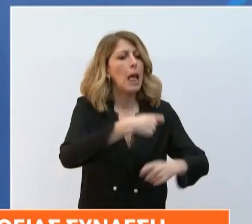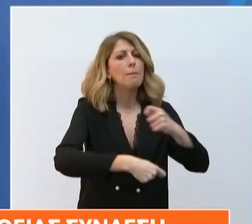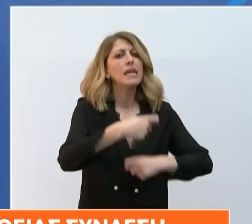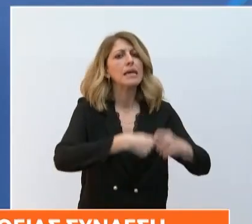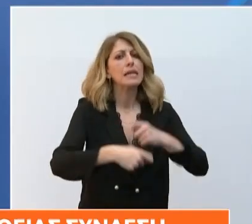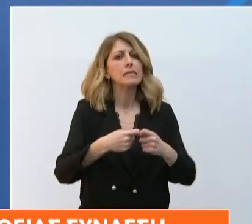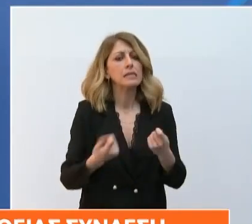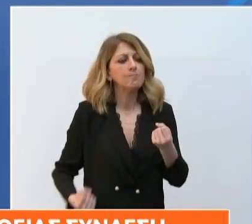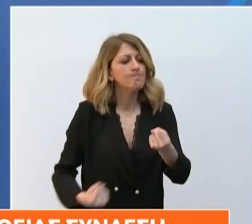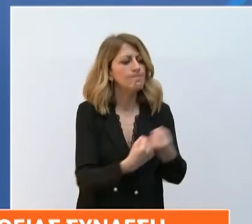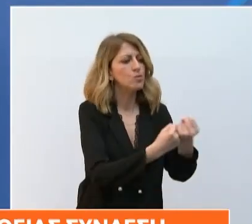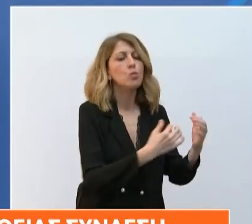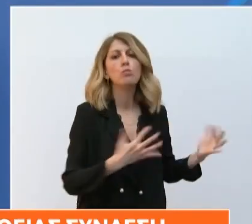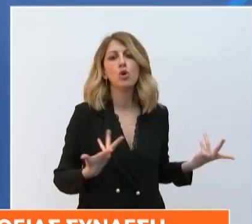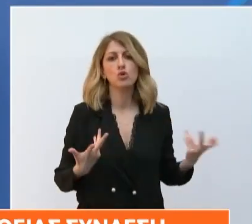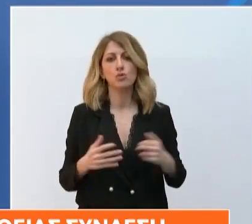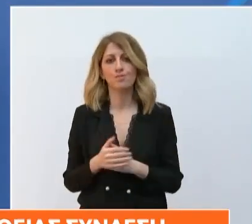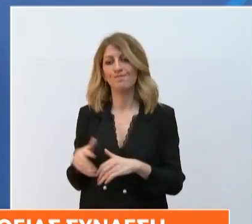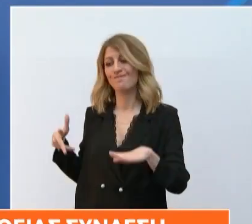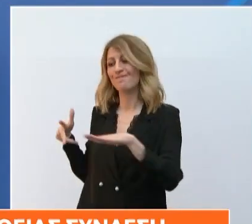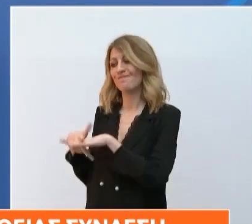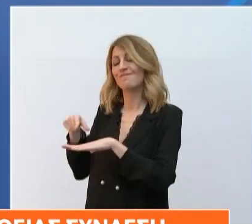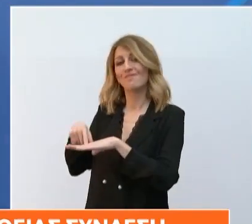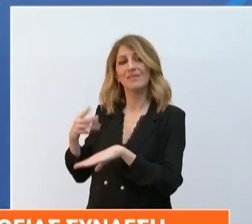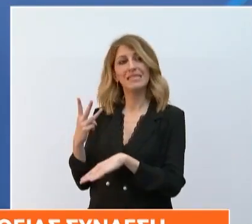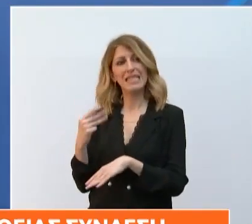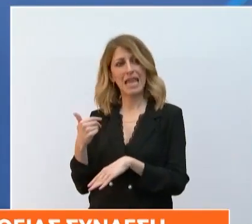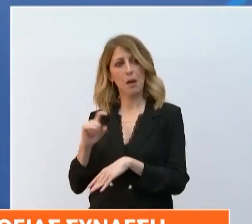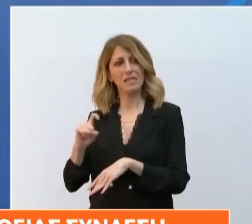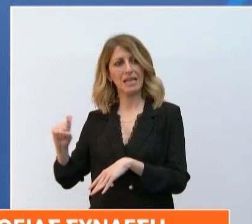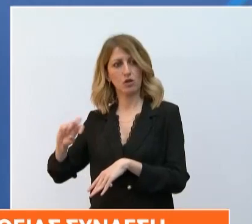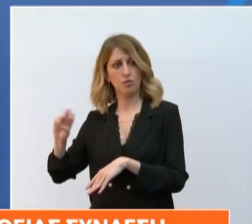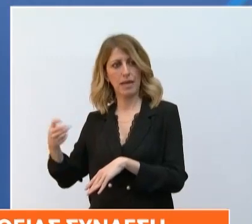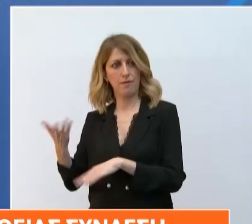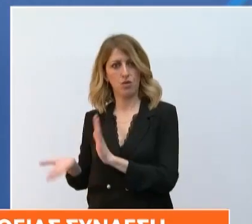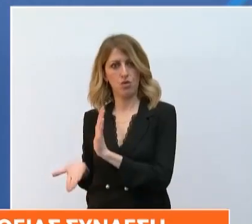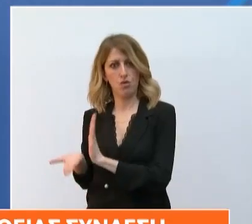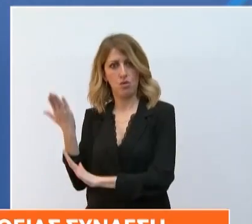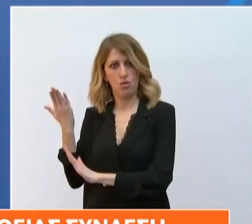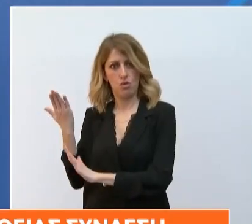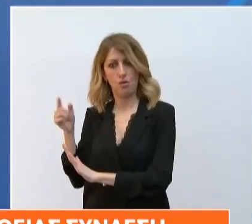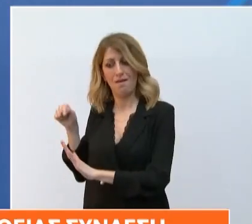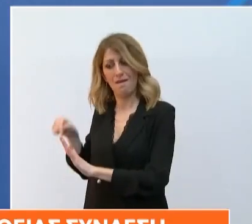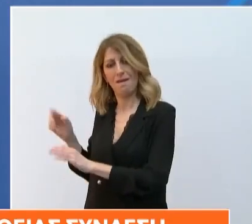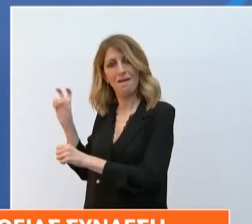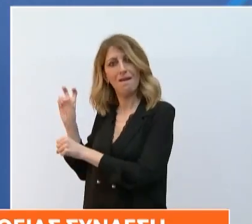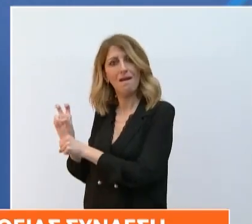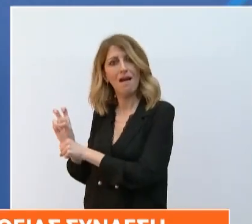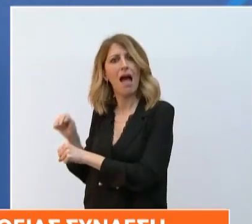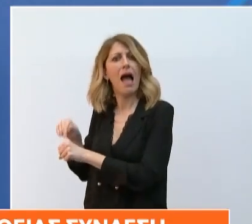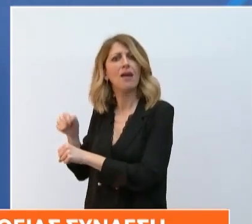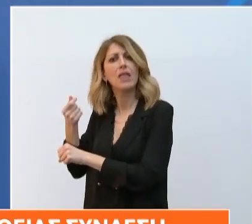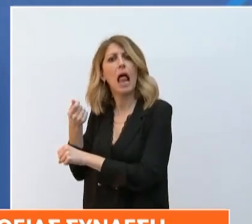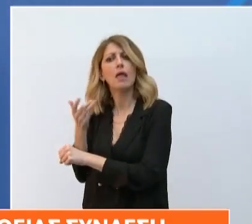το οποίο ξεπερνάει τα 31 δισεκατομμύρια ευρώ, είναι τελείως λάθος να πιστεύουμε ότι αυτά τα κεφάλαια κατευθύνονται